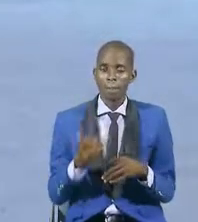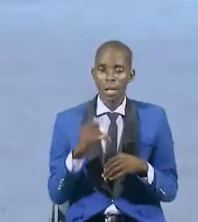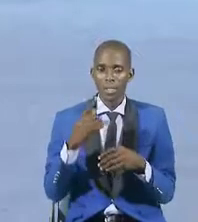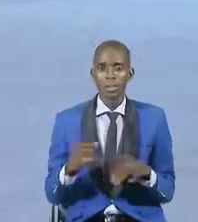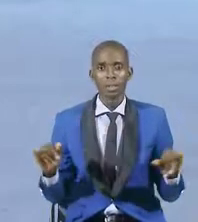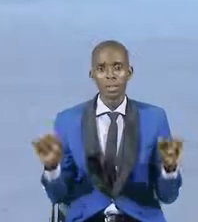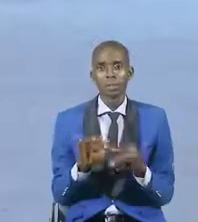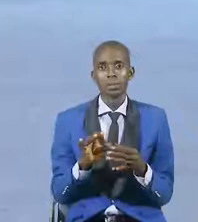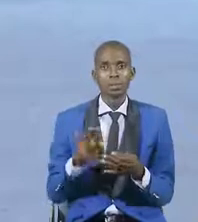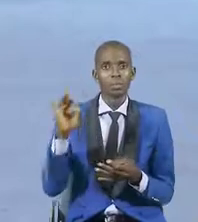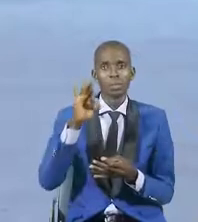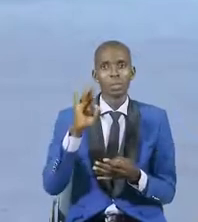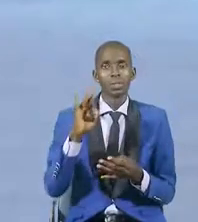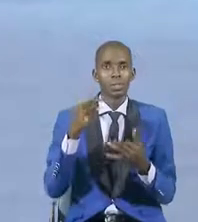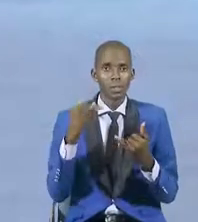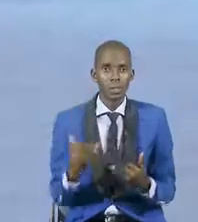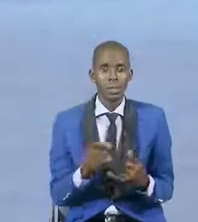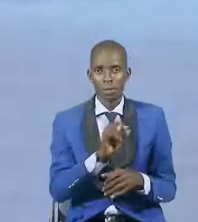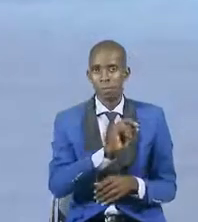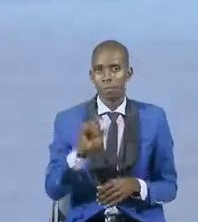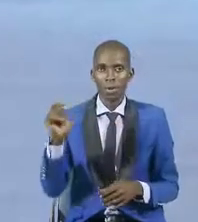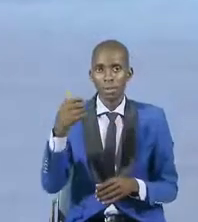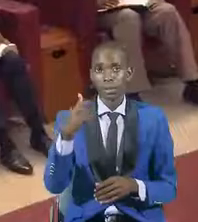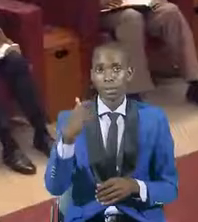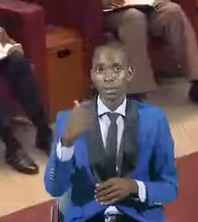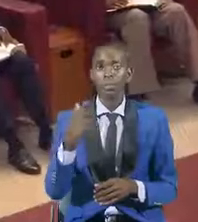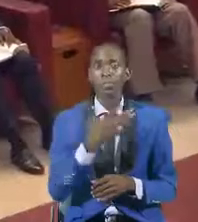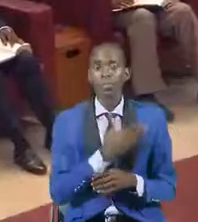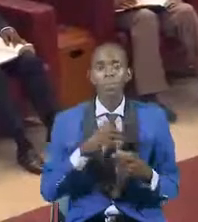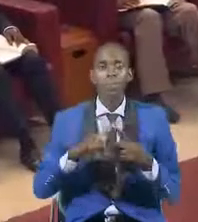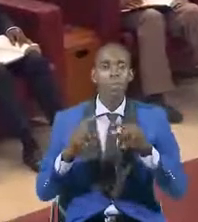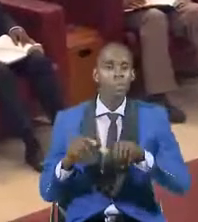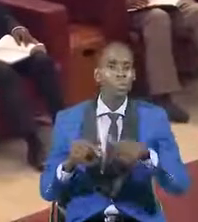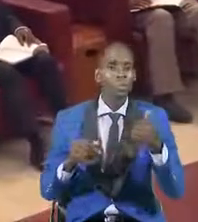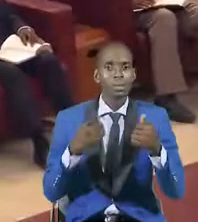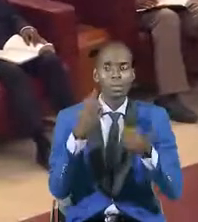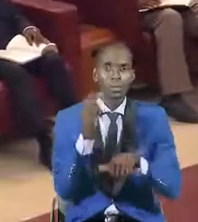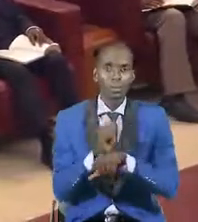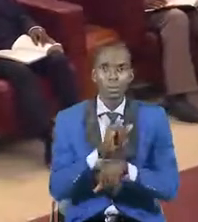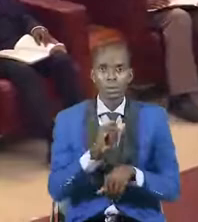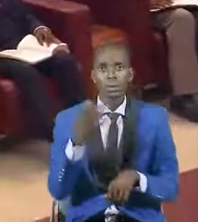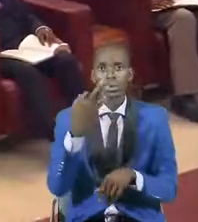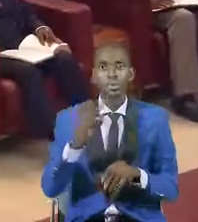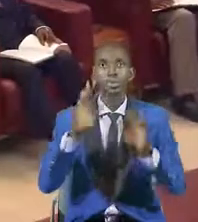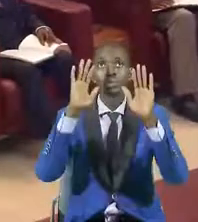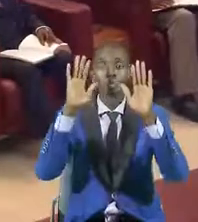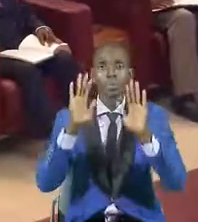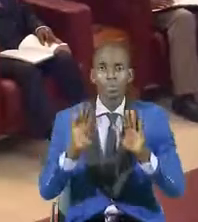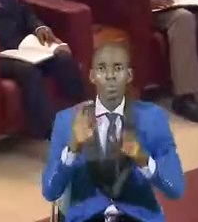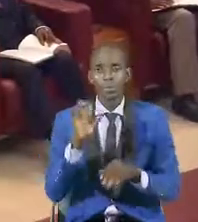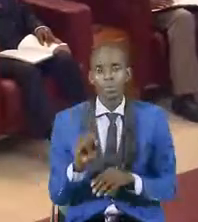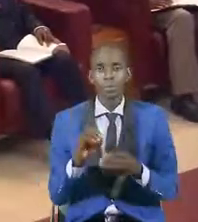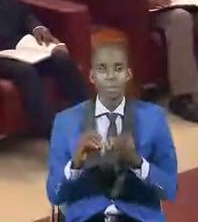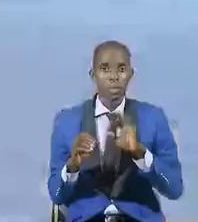le même esprit. Nous allons maintenant au verset 10. À un autre, le don d'opérer